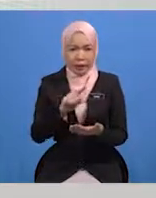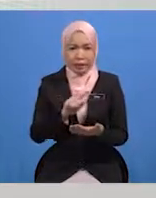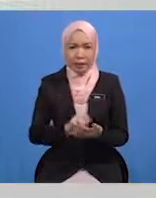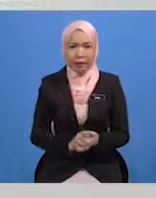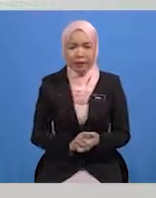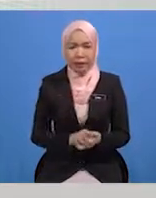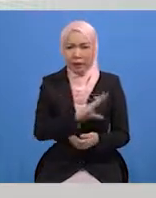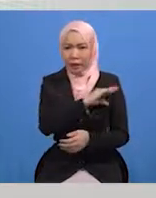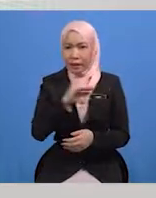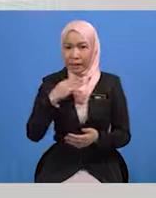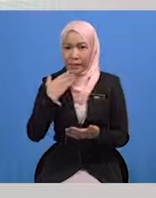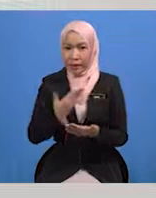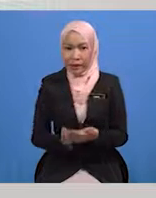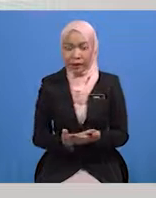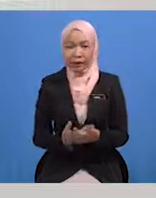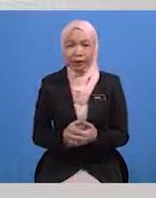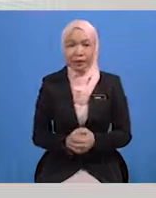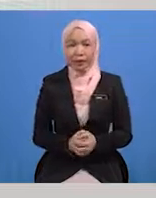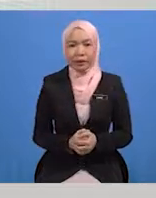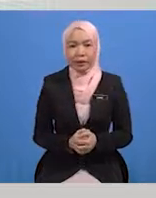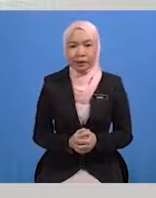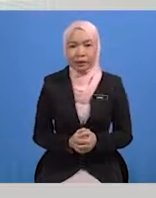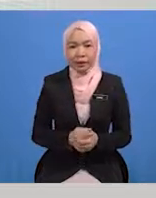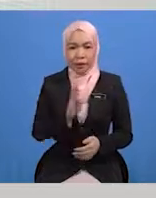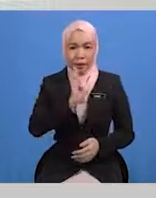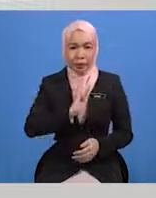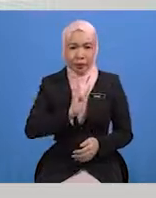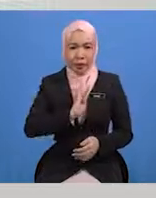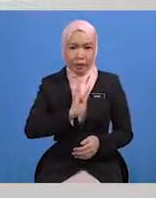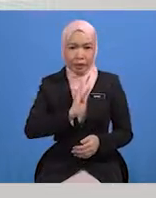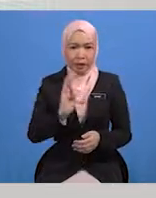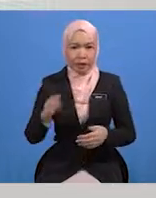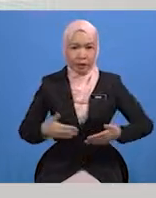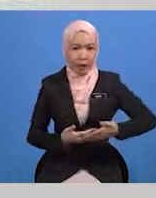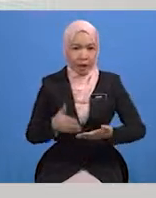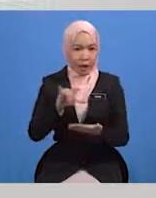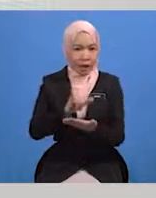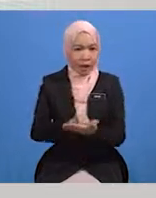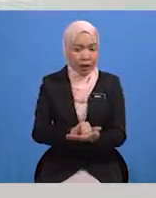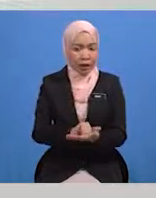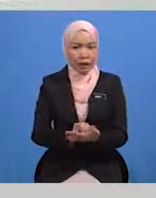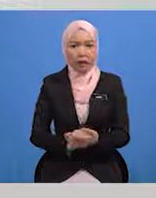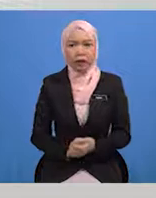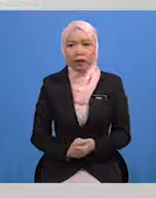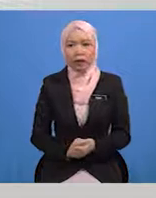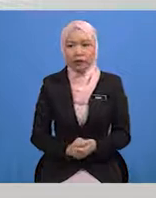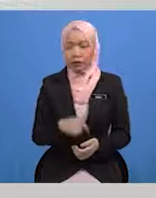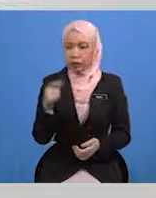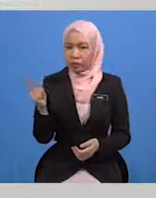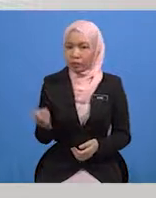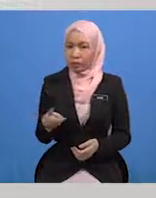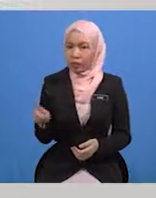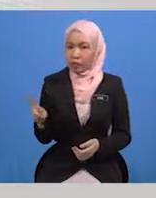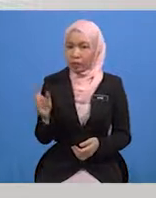berbudi bahasa. Anak itu sebenarnya dia tahu adab